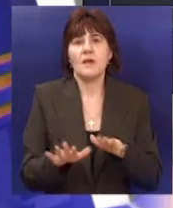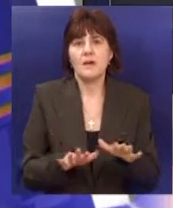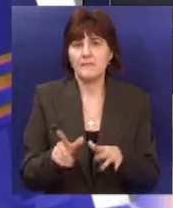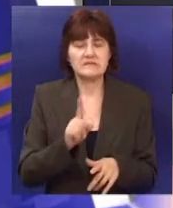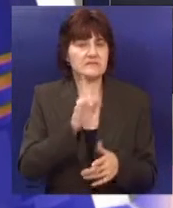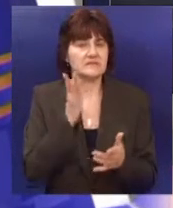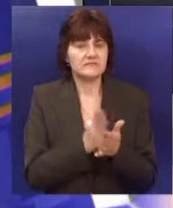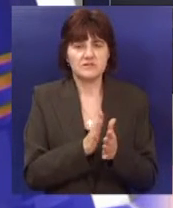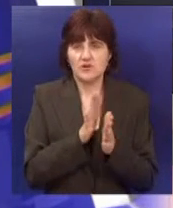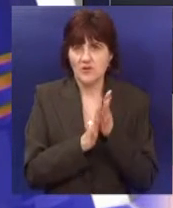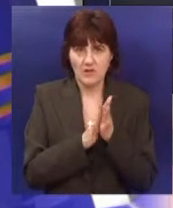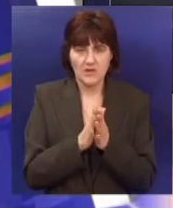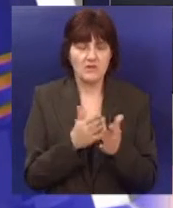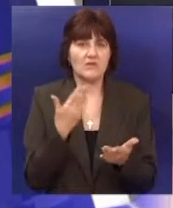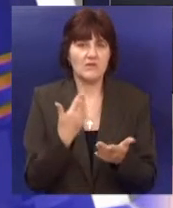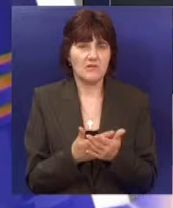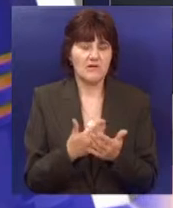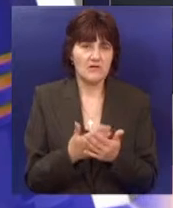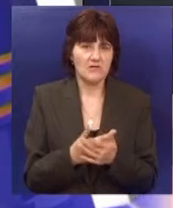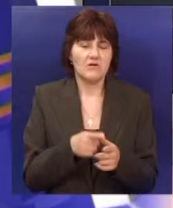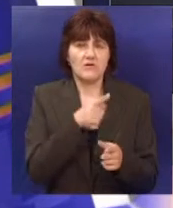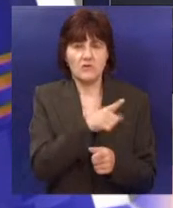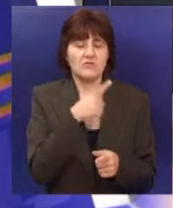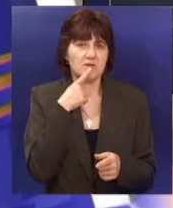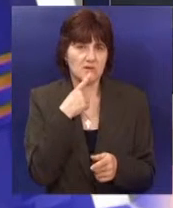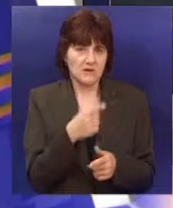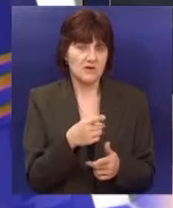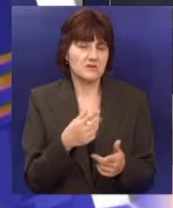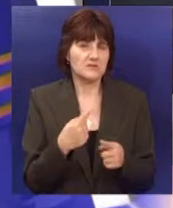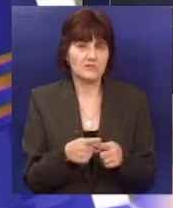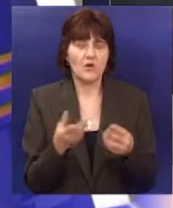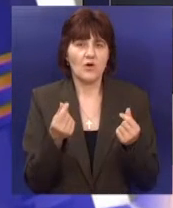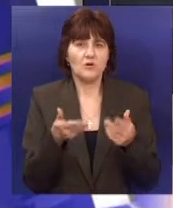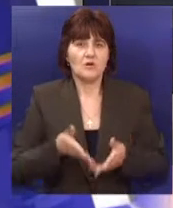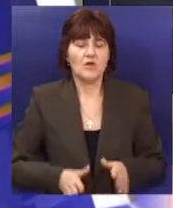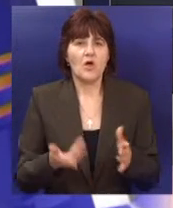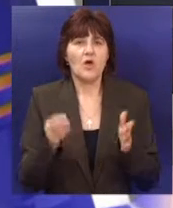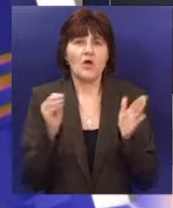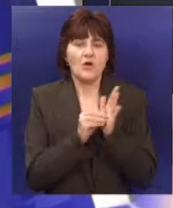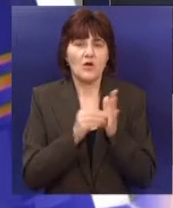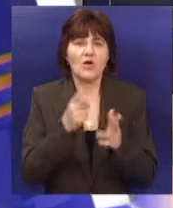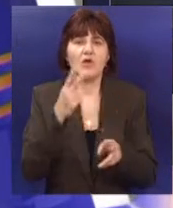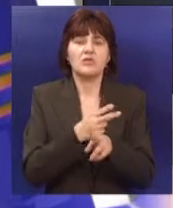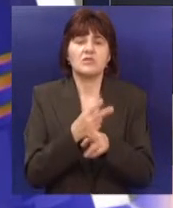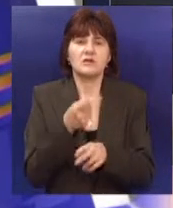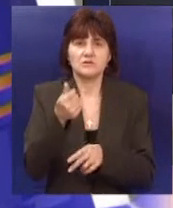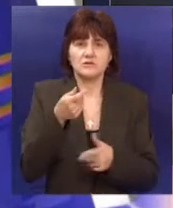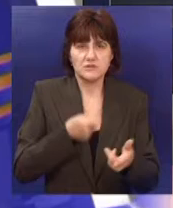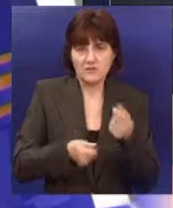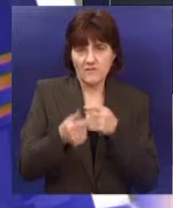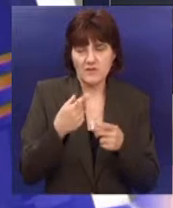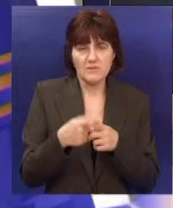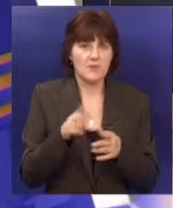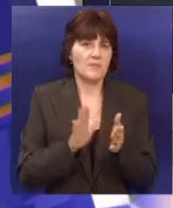Dušanom Petrovićem nije postignut dogovor o promjeni spornih uredbi o subvencionisanju po ostvarenom prinosu žitarica, industrijskog